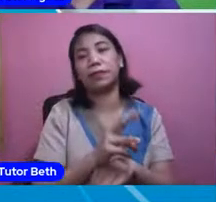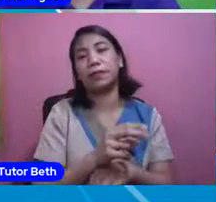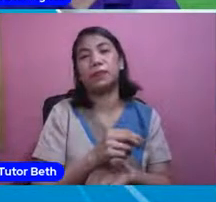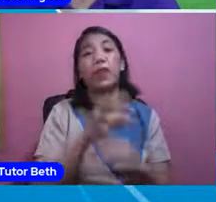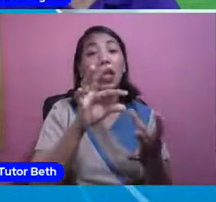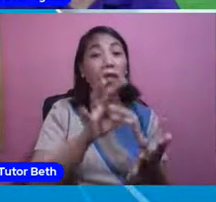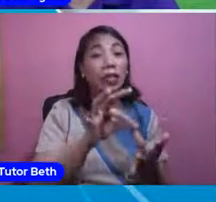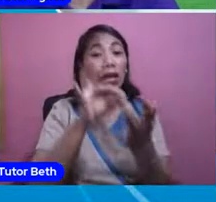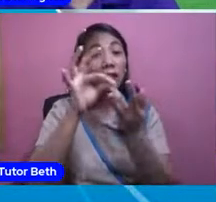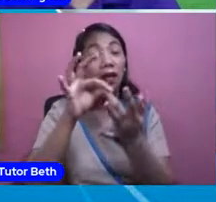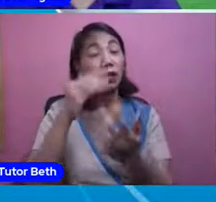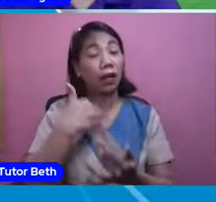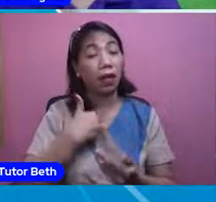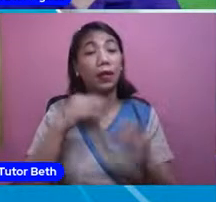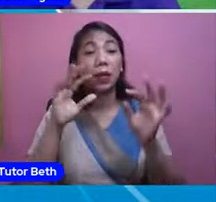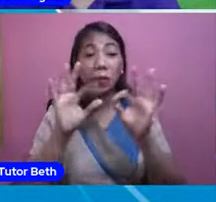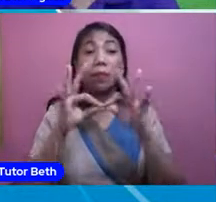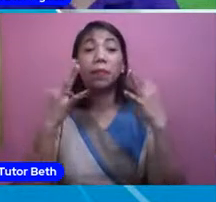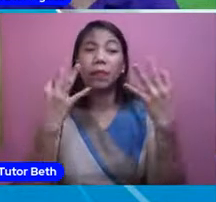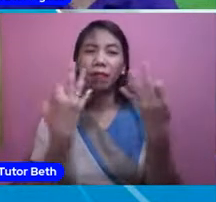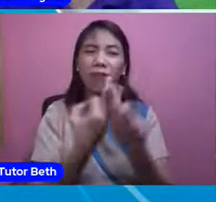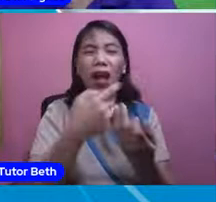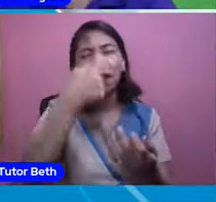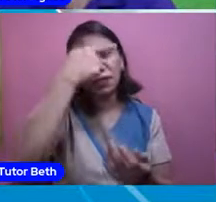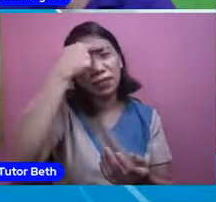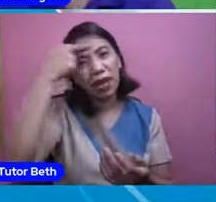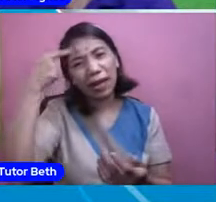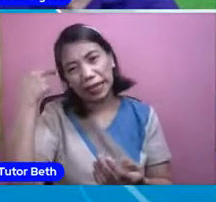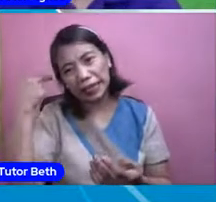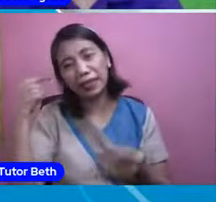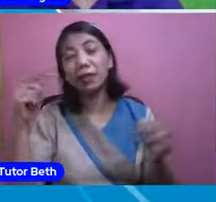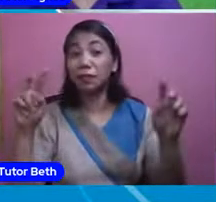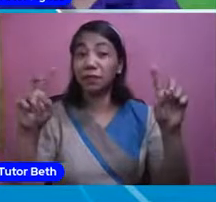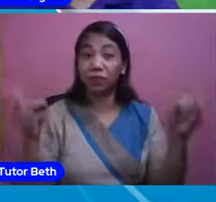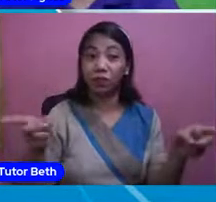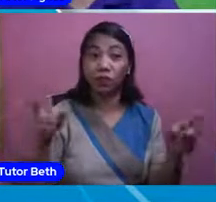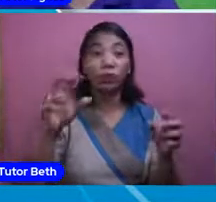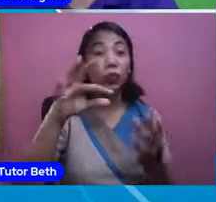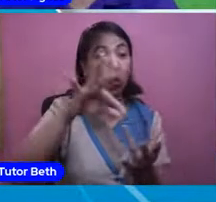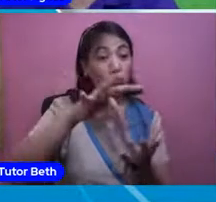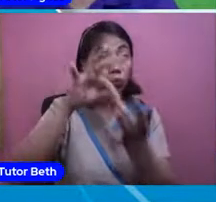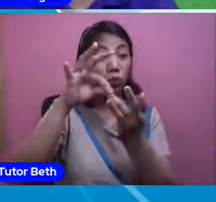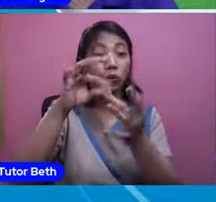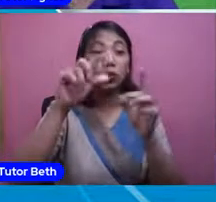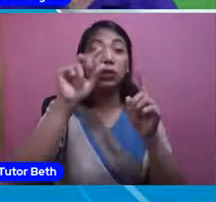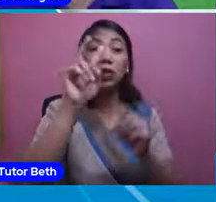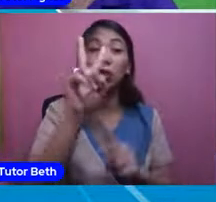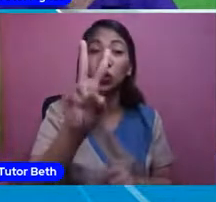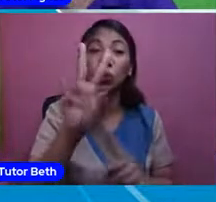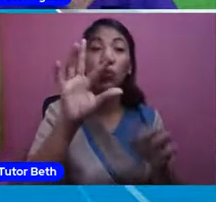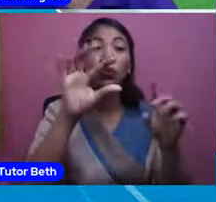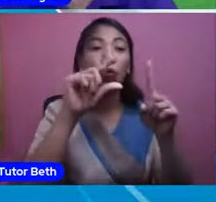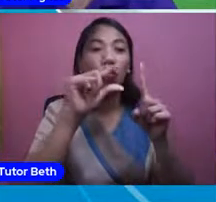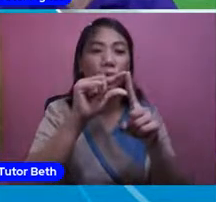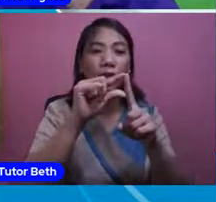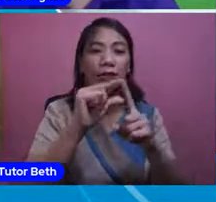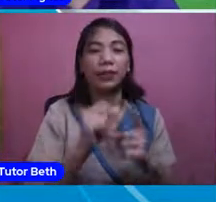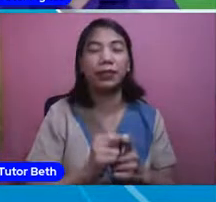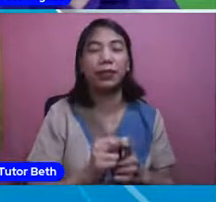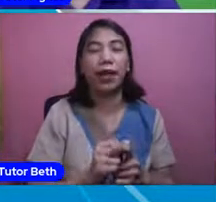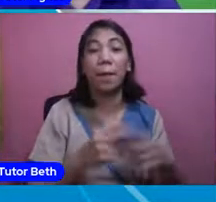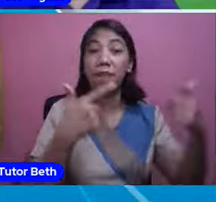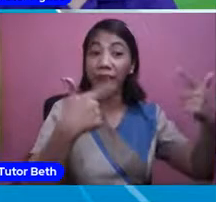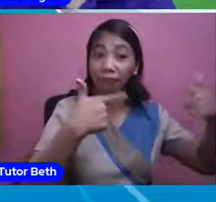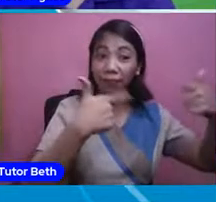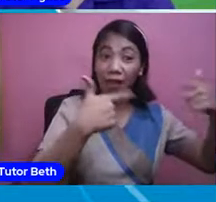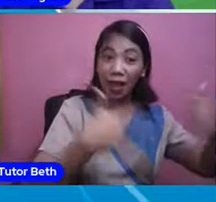dahil inaaway ba nila yung isa't isa? Or nire-respeto nila yung mga membro ng pamilya nila?